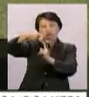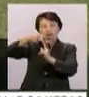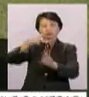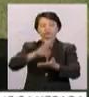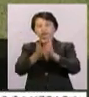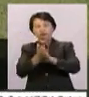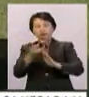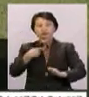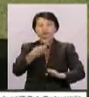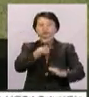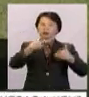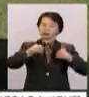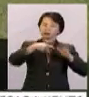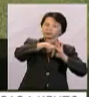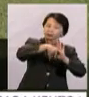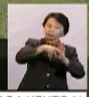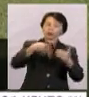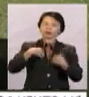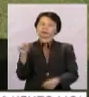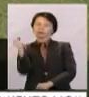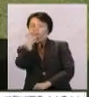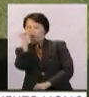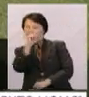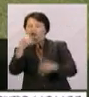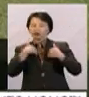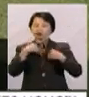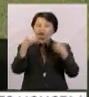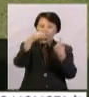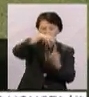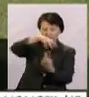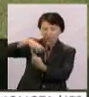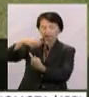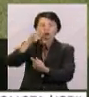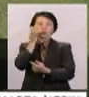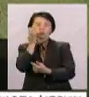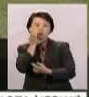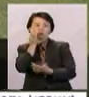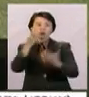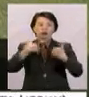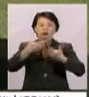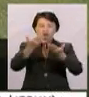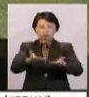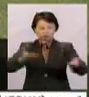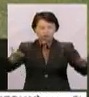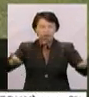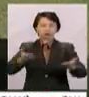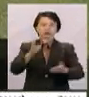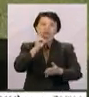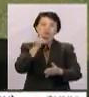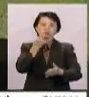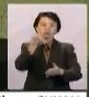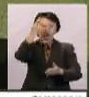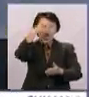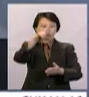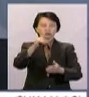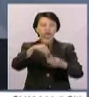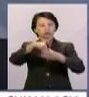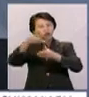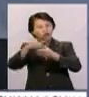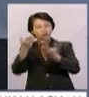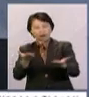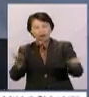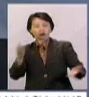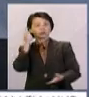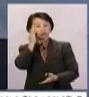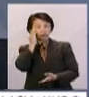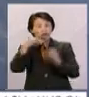ada pameran, konsert, gerai buah-buahan, barang-barang agromas untuk keluaran-keluaran Bumi Putra. Pertama sekali